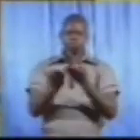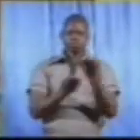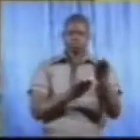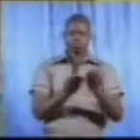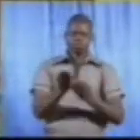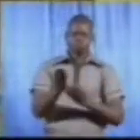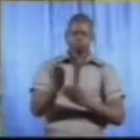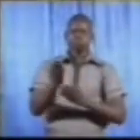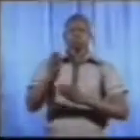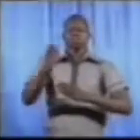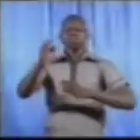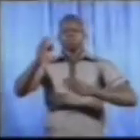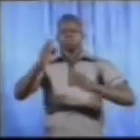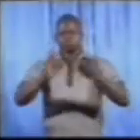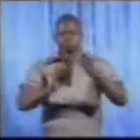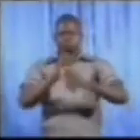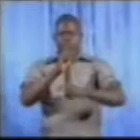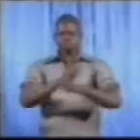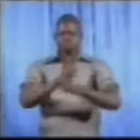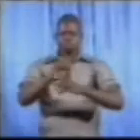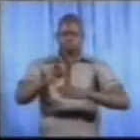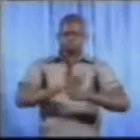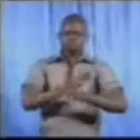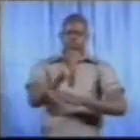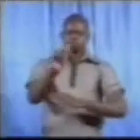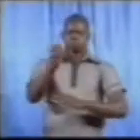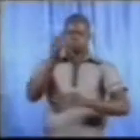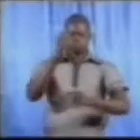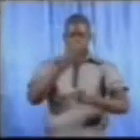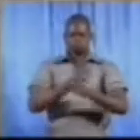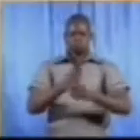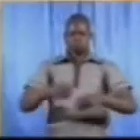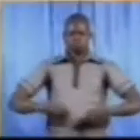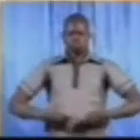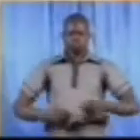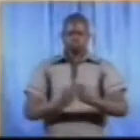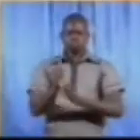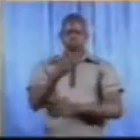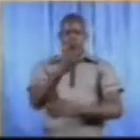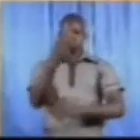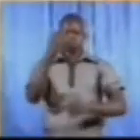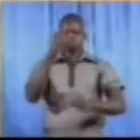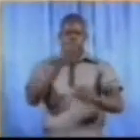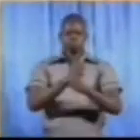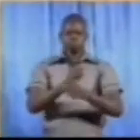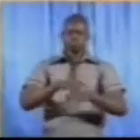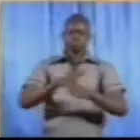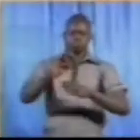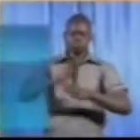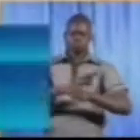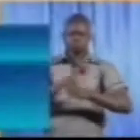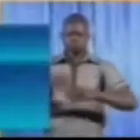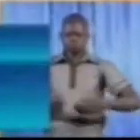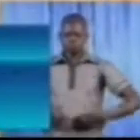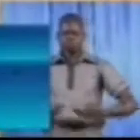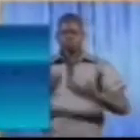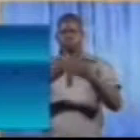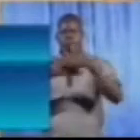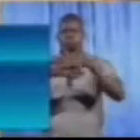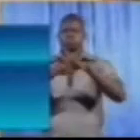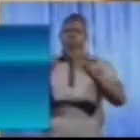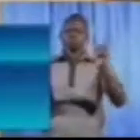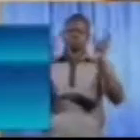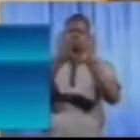emploi et formation pour une dizaine de métiers aux jeunes de plus de 15 ans. Après la formation des jeunes, leur insertion pose beaucoup de